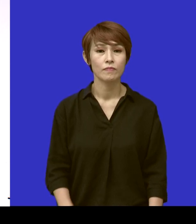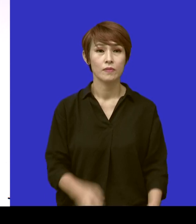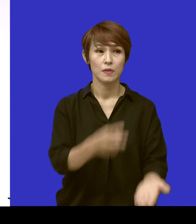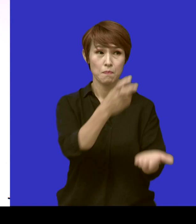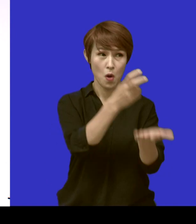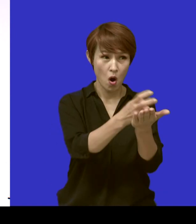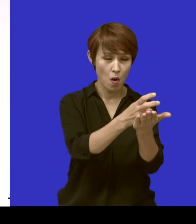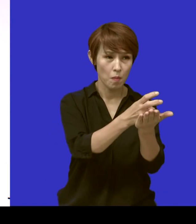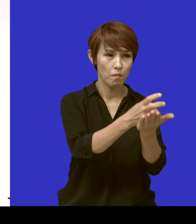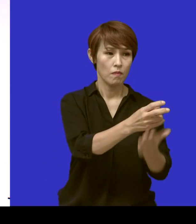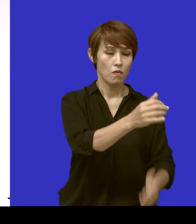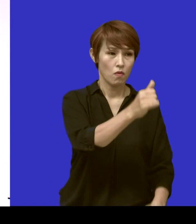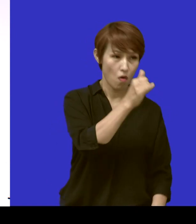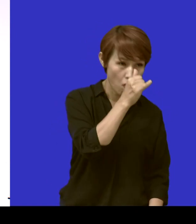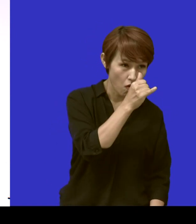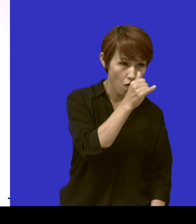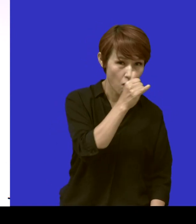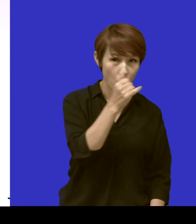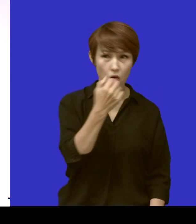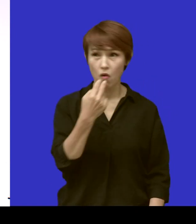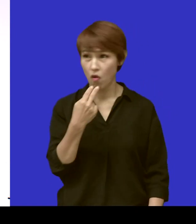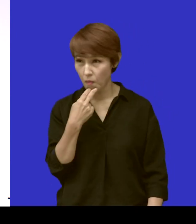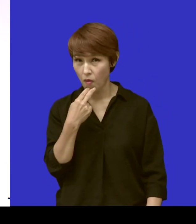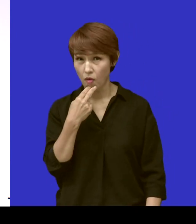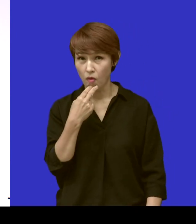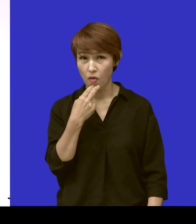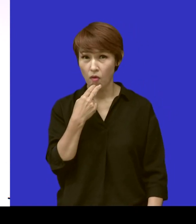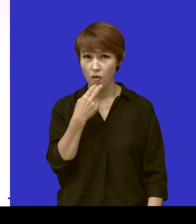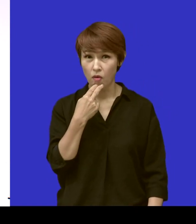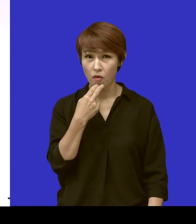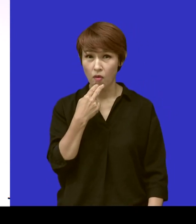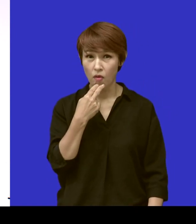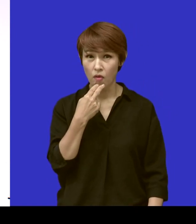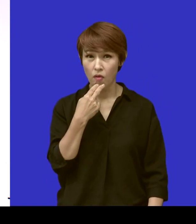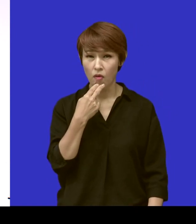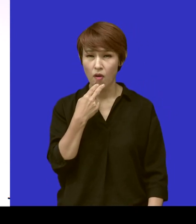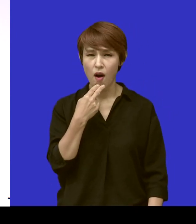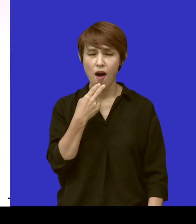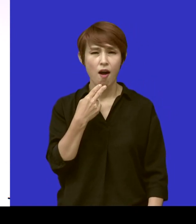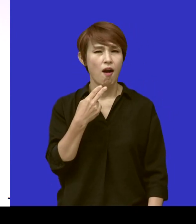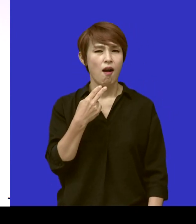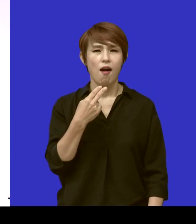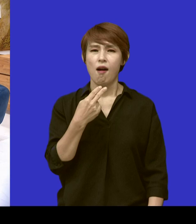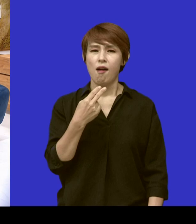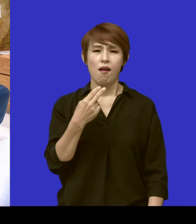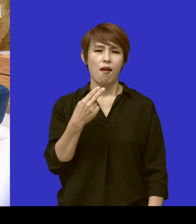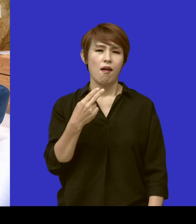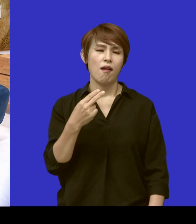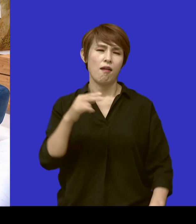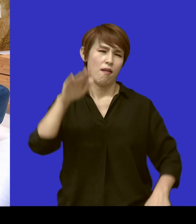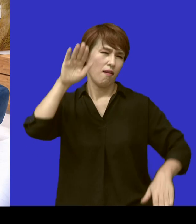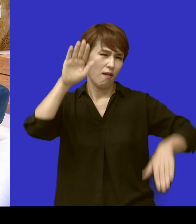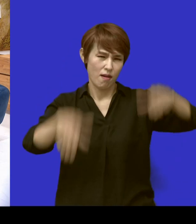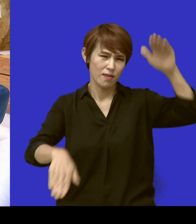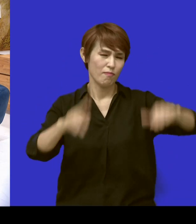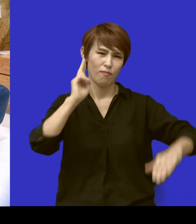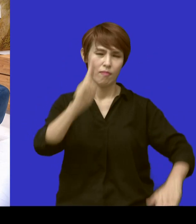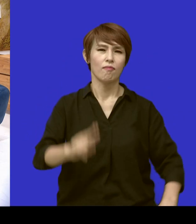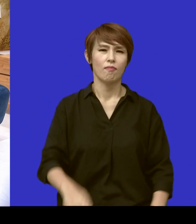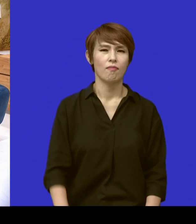법이 있는 거와 법이 없는 거의 차이는요. 네. 그냥 천국과